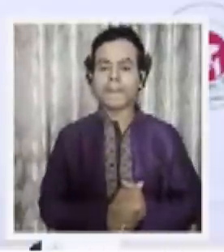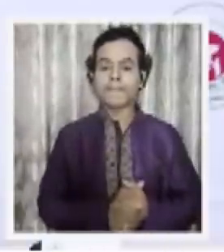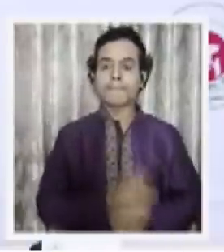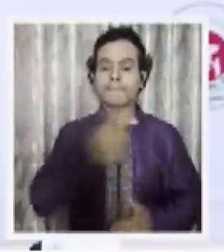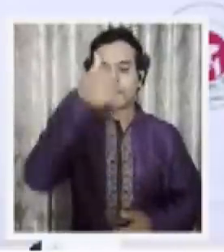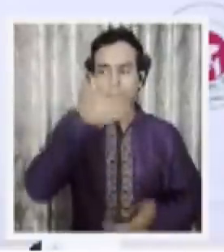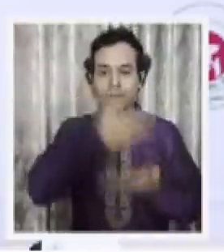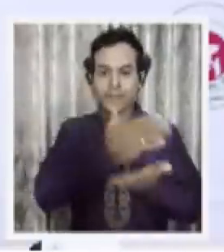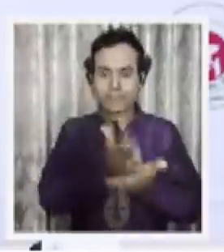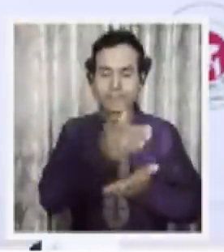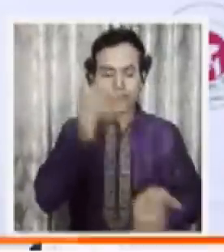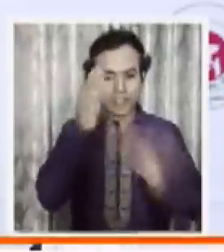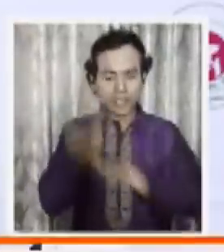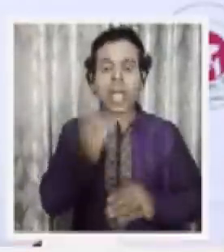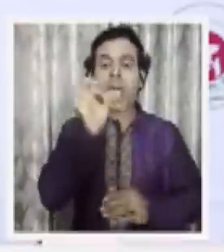60-এর অধিক বয়সের 1,526 জন।